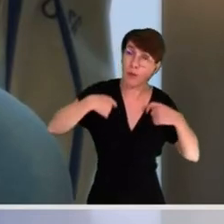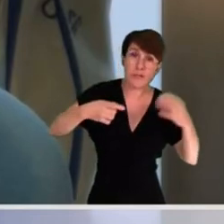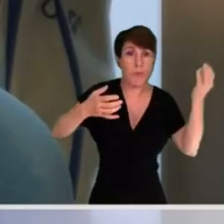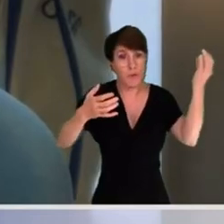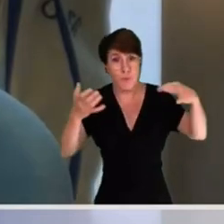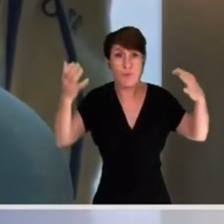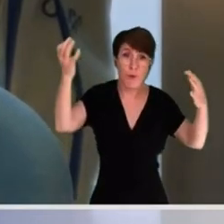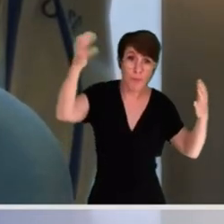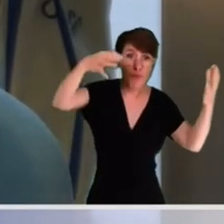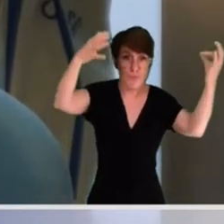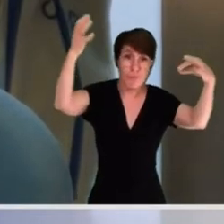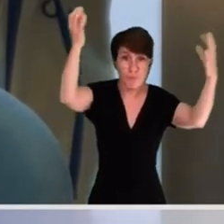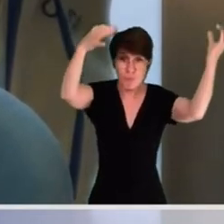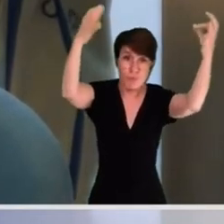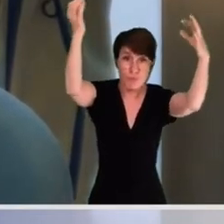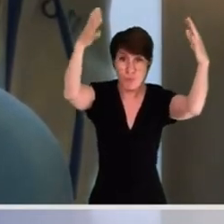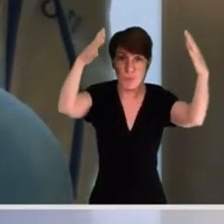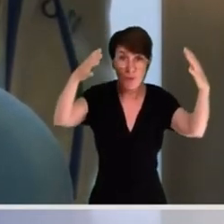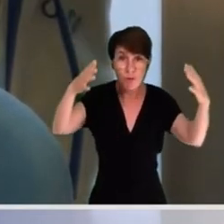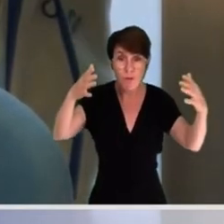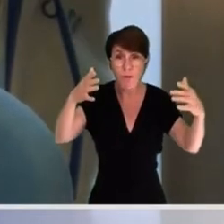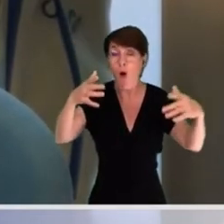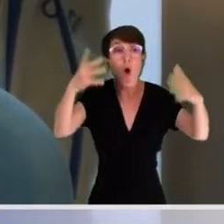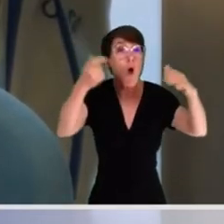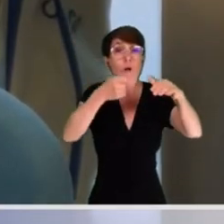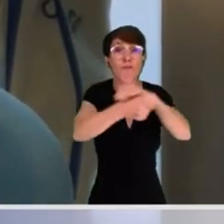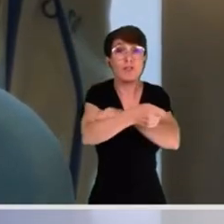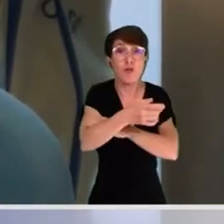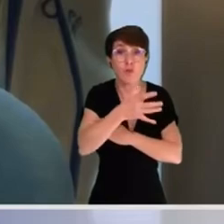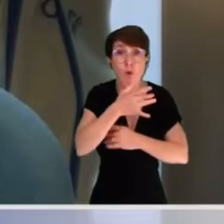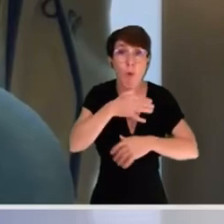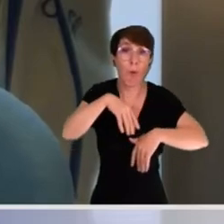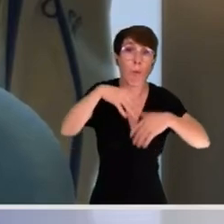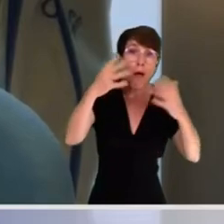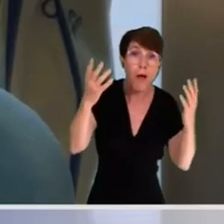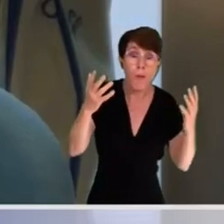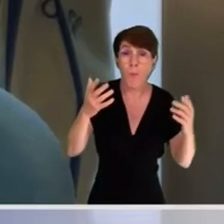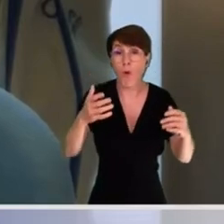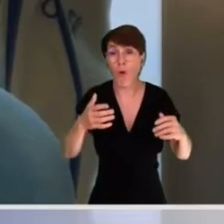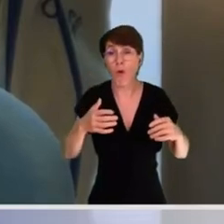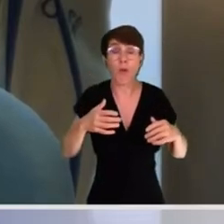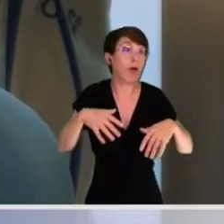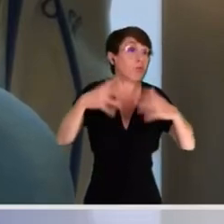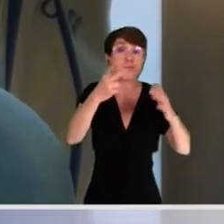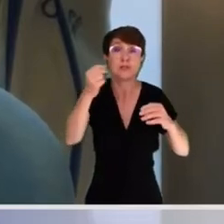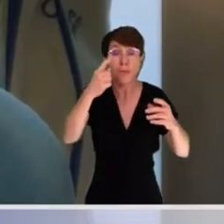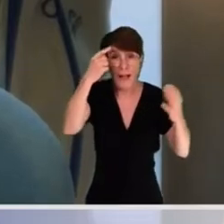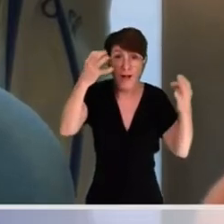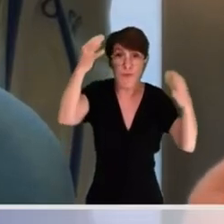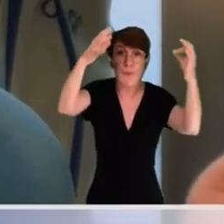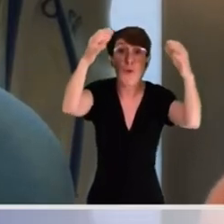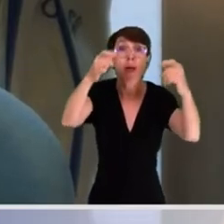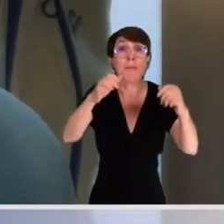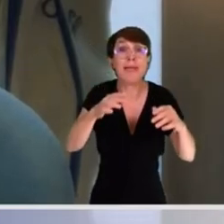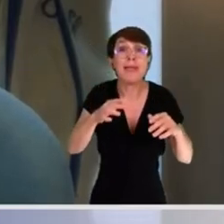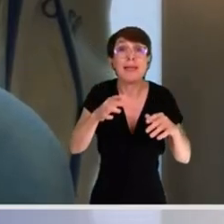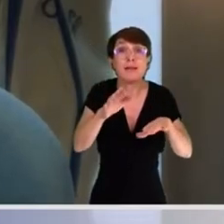sujets que nous ne pouvons pas financer parce que nous ne sommes pas capables de financer les missions de